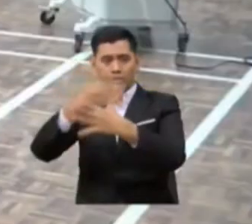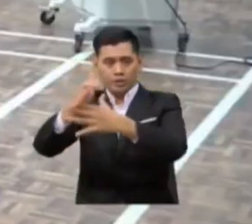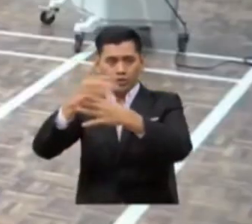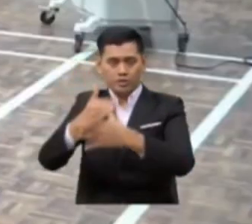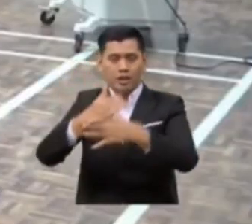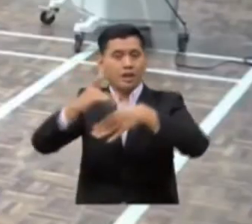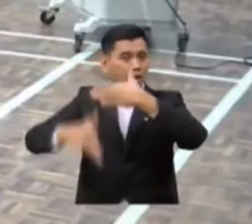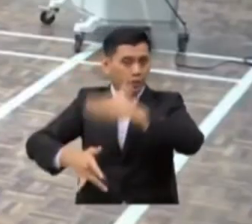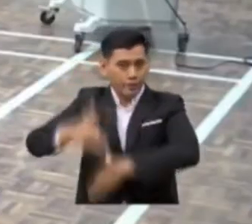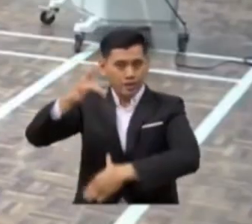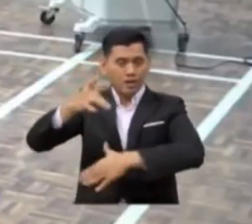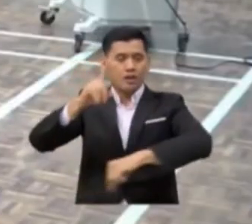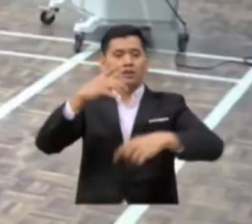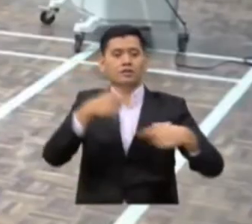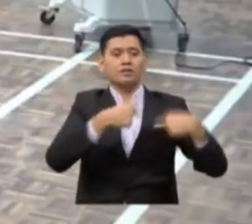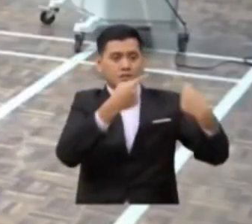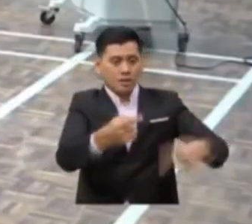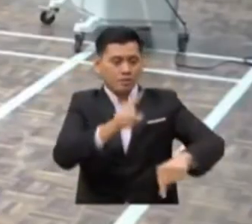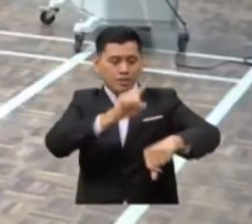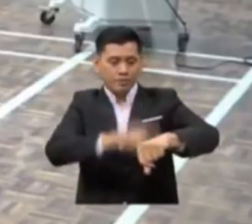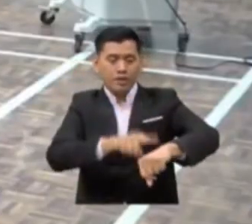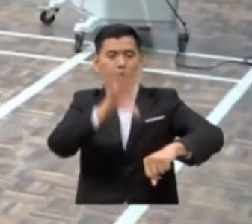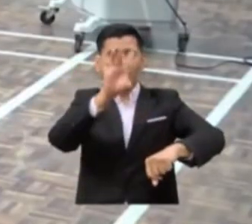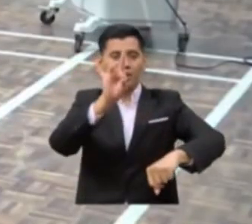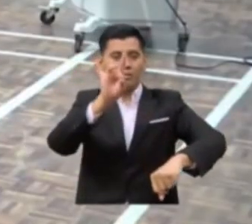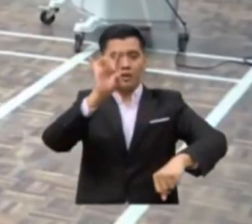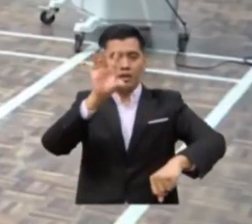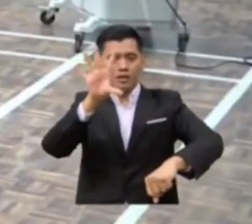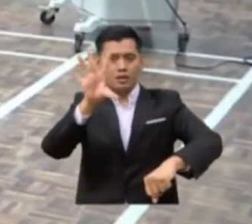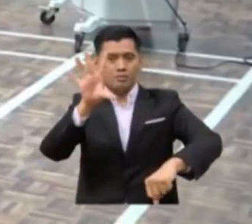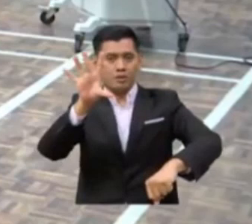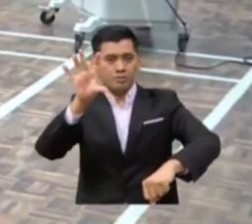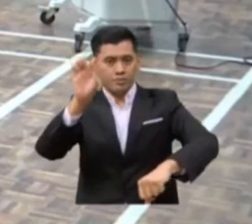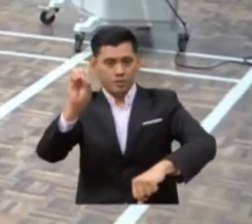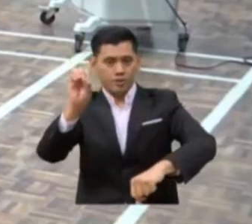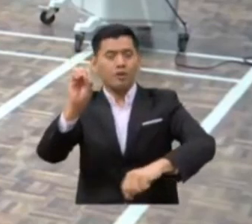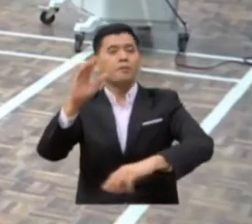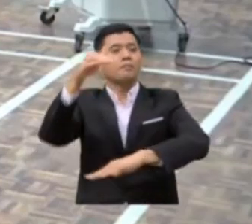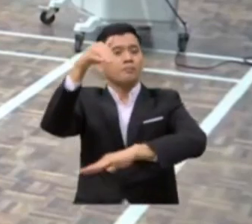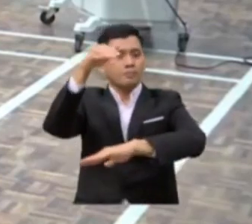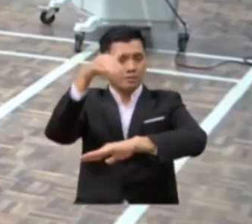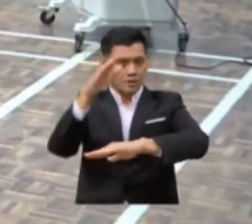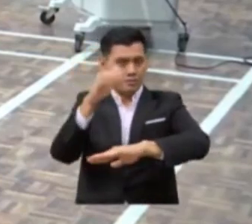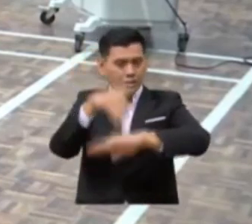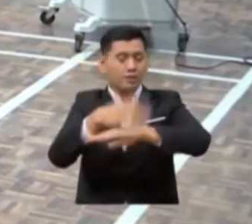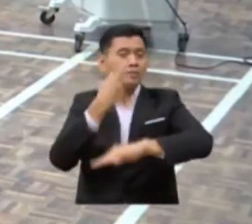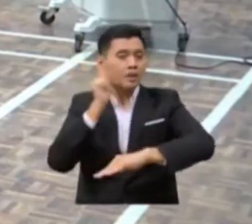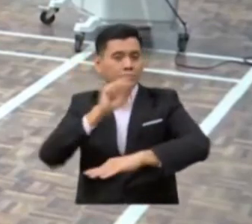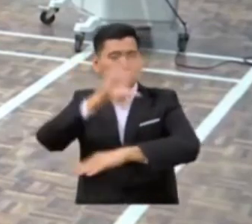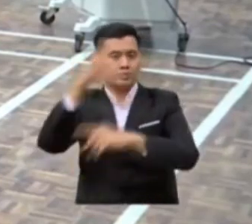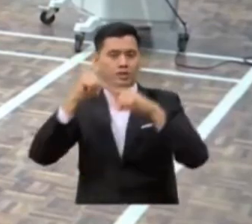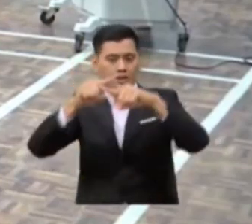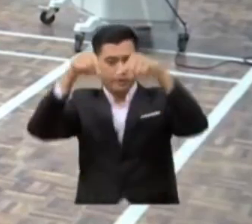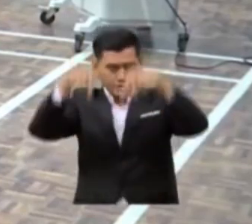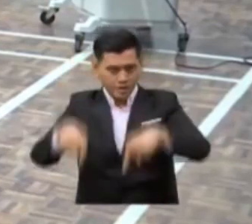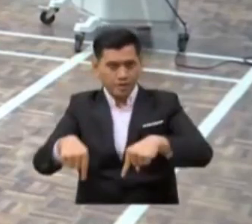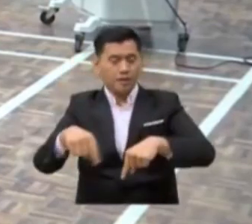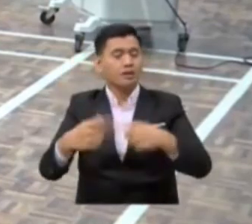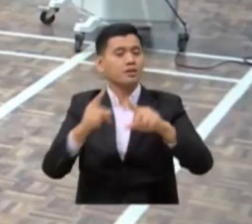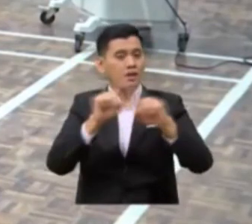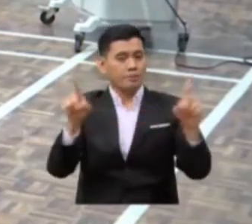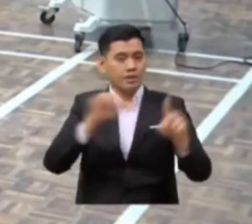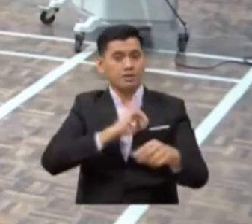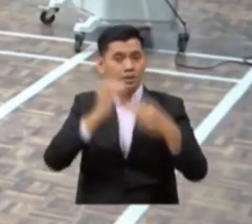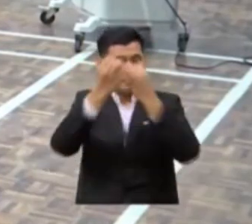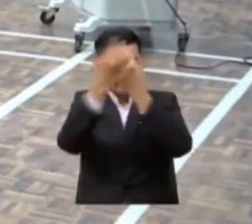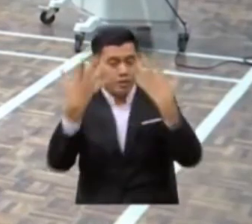perkongsian setakat pukul 8.50 minit malam tadi yang saya dapatkan di Dewan Penjumlahan Undi ini. Bagaimanapun, seperti yang